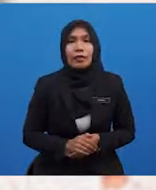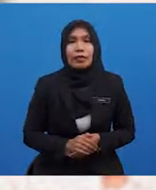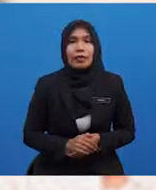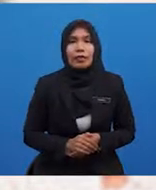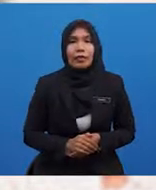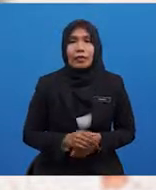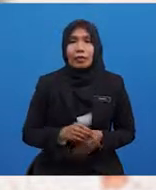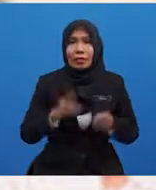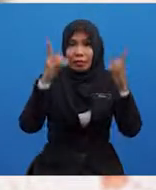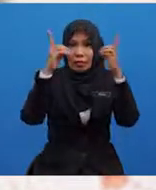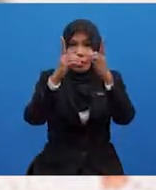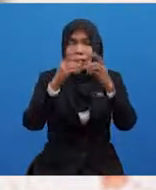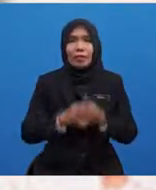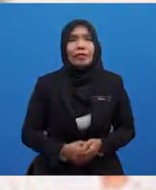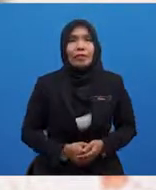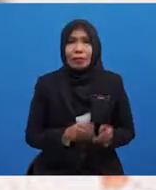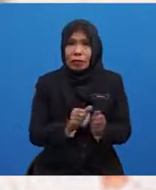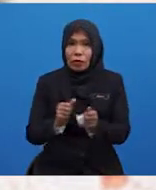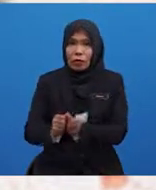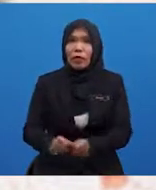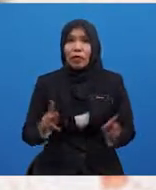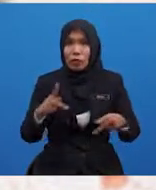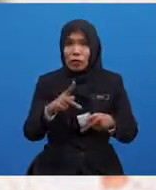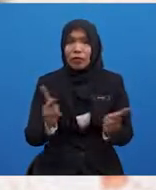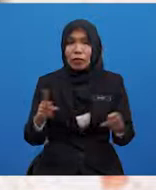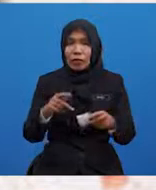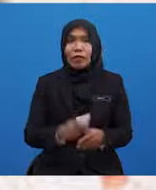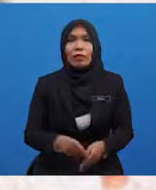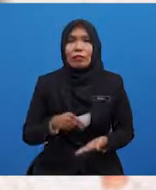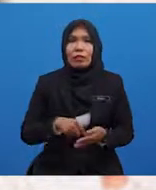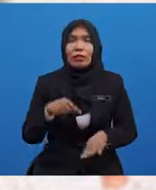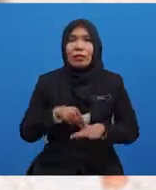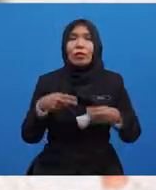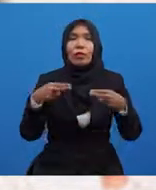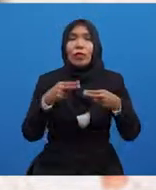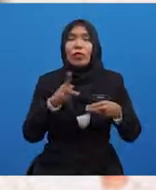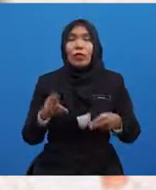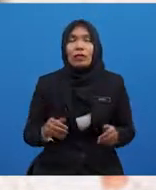Susunan kotak-kotak ini pula dihubungkan dengan satu anak panah.